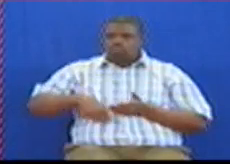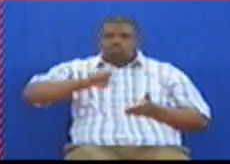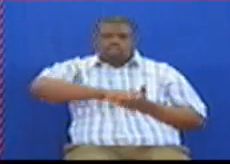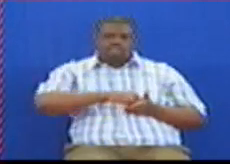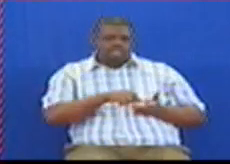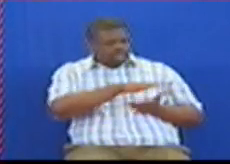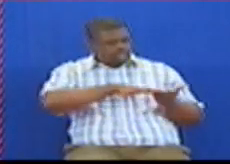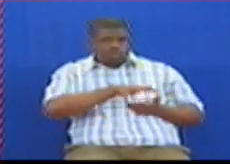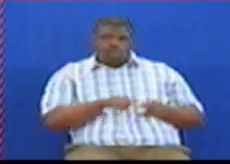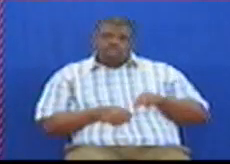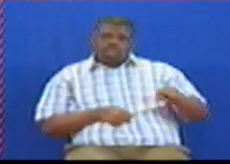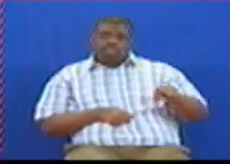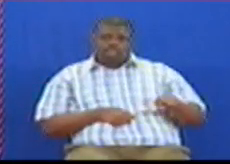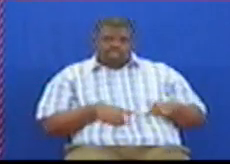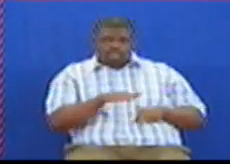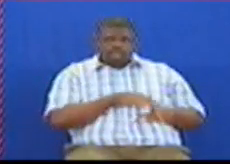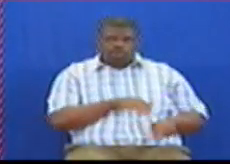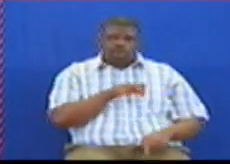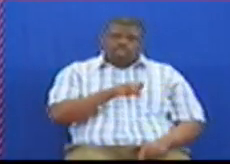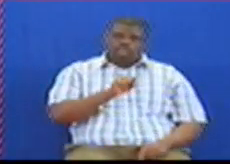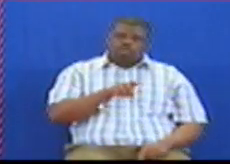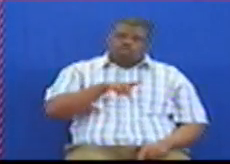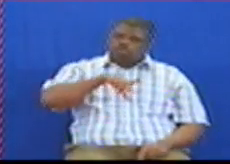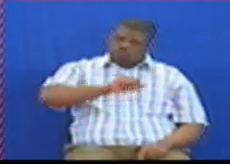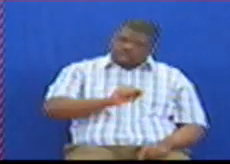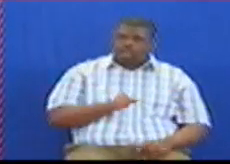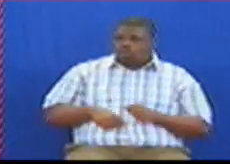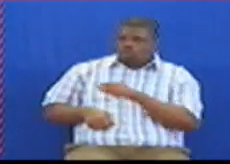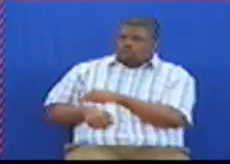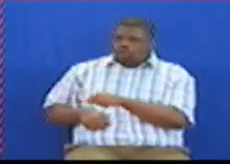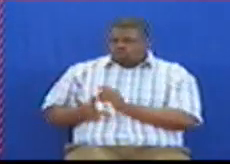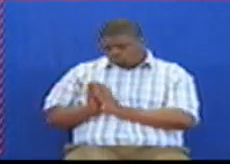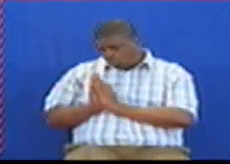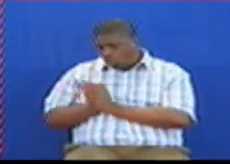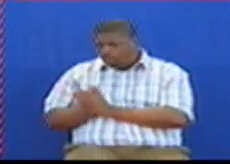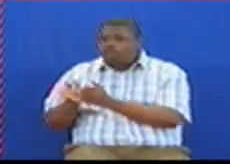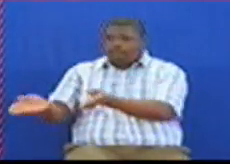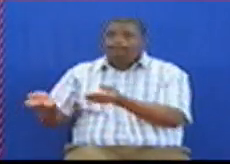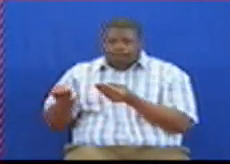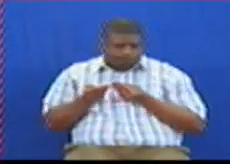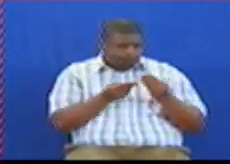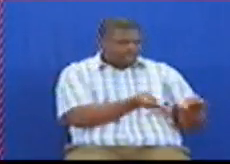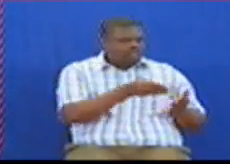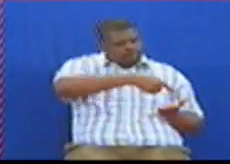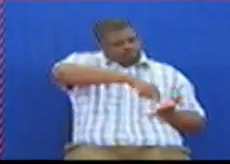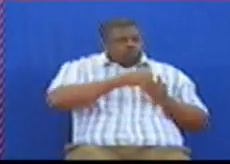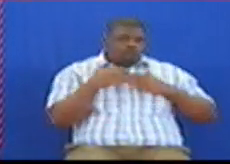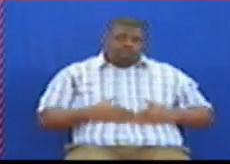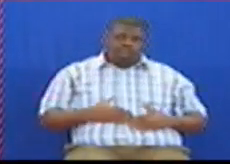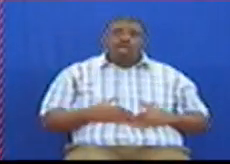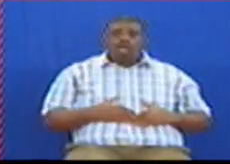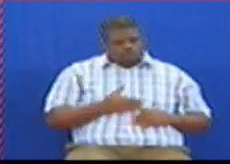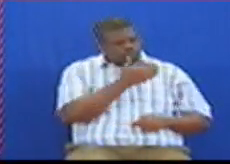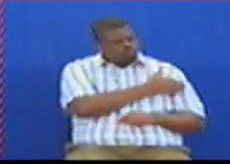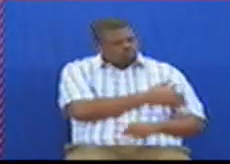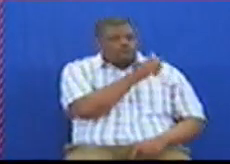hili, tutakuwa na eneo la Isuna pamoja na kule Misuha, nako tunaomba tupatiwe vituo vya afya kusogeza huduma karibu